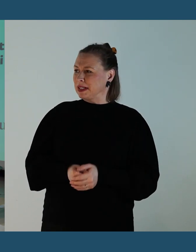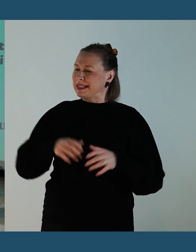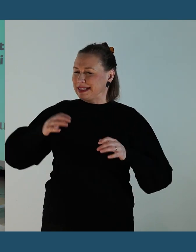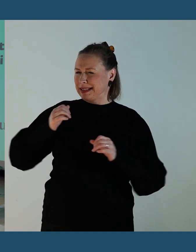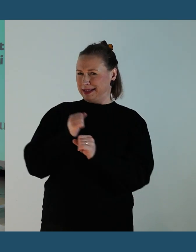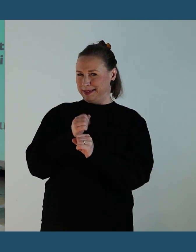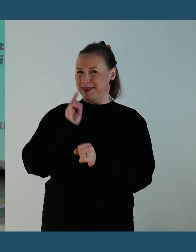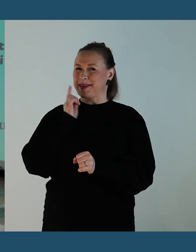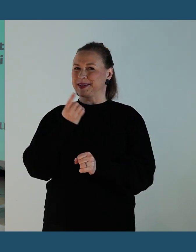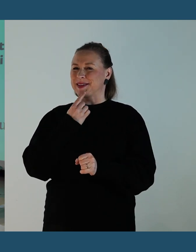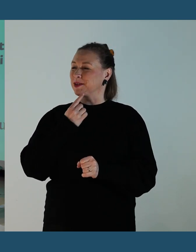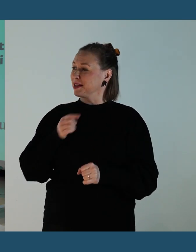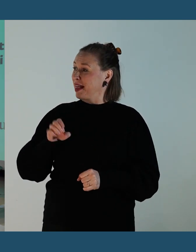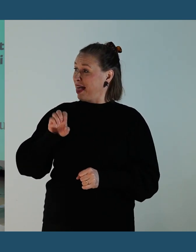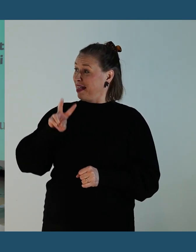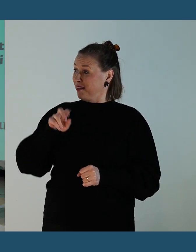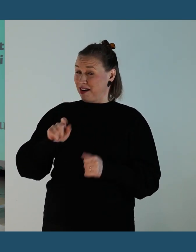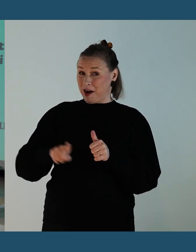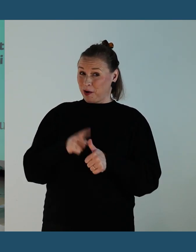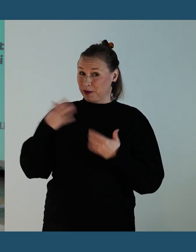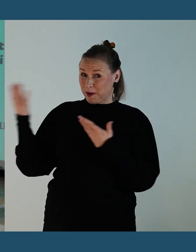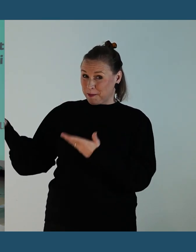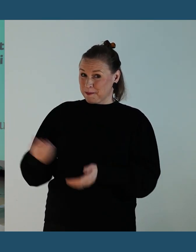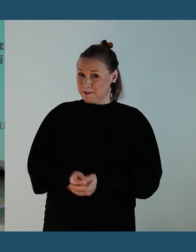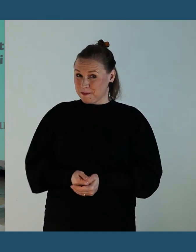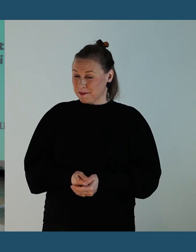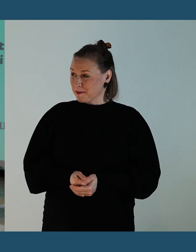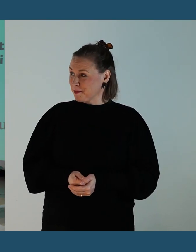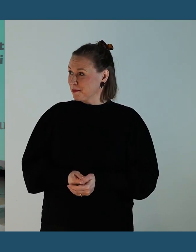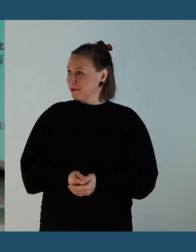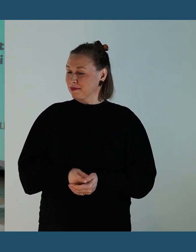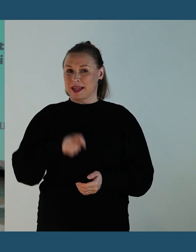tiiviit vastaukset. Eeva voi vaikka aloittaa sieltä.